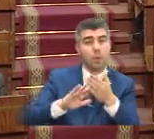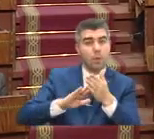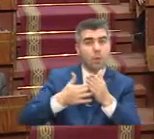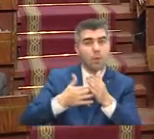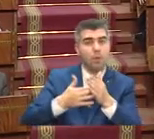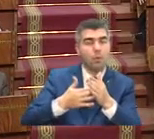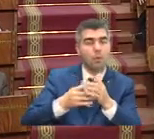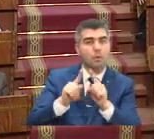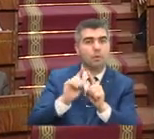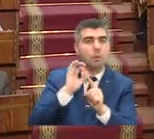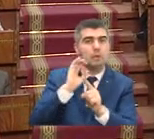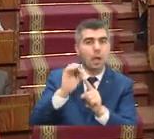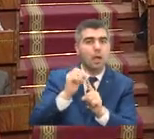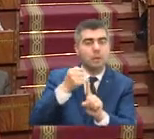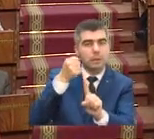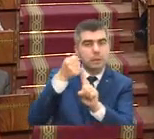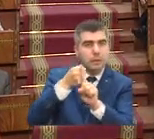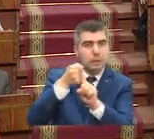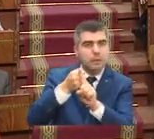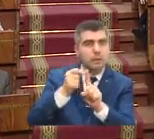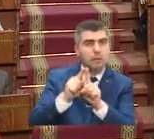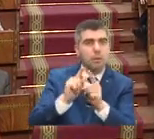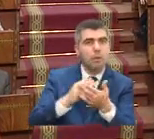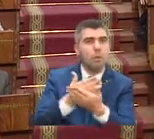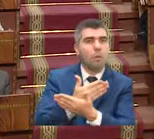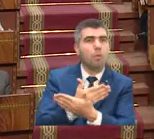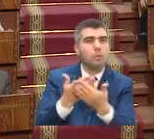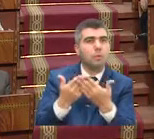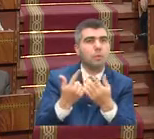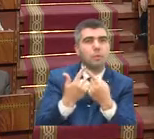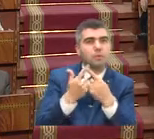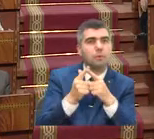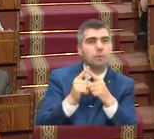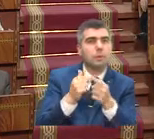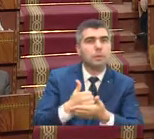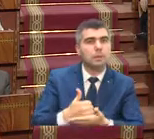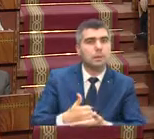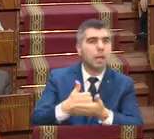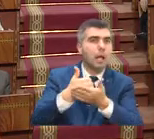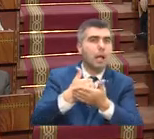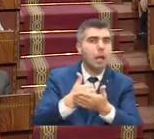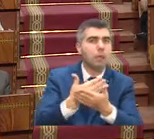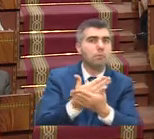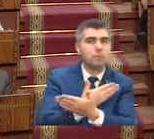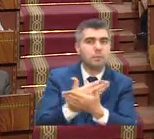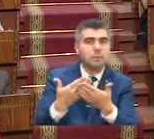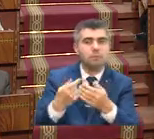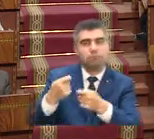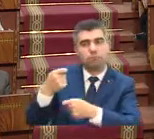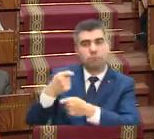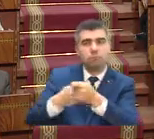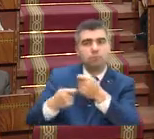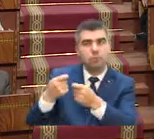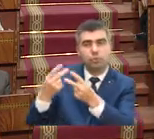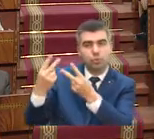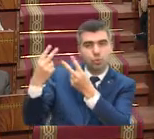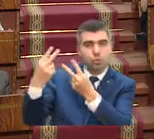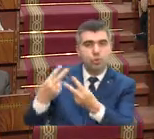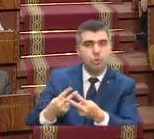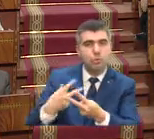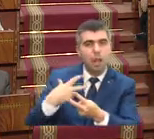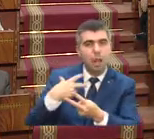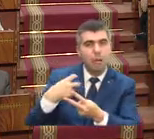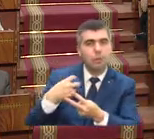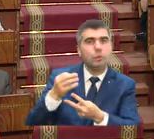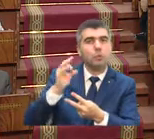اتخذتها باش تكون عندنا العملية إيجابية لدعم جاذبية الاقتصاد المغربي مما يمكنه من